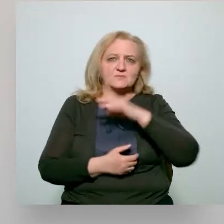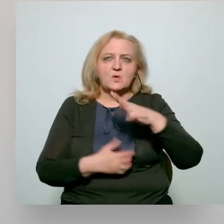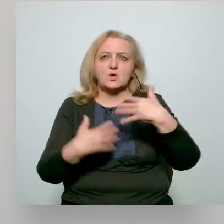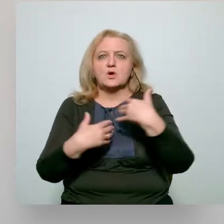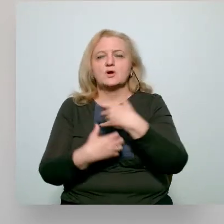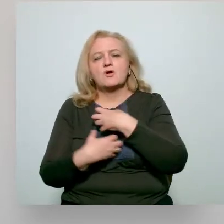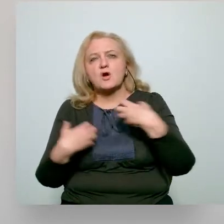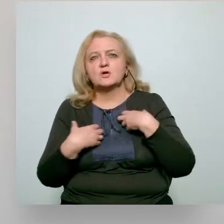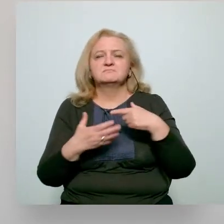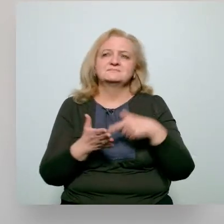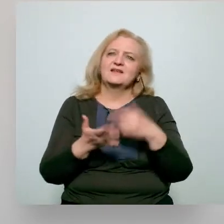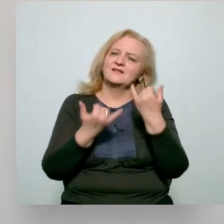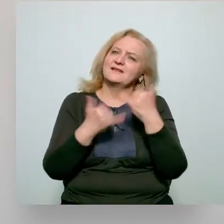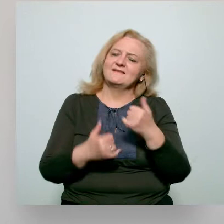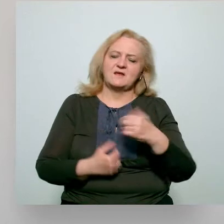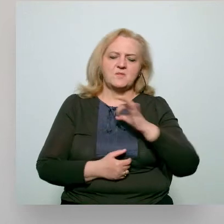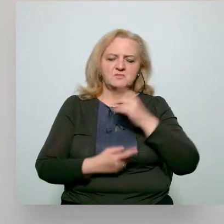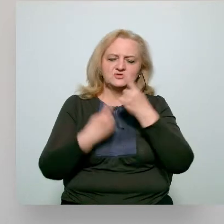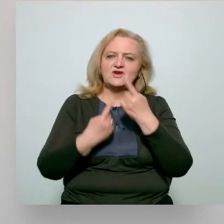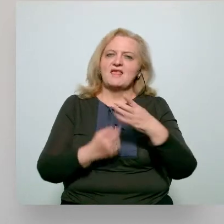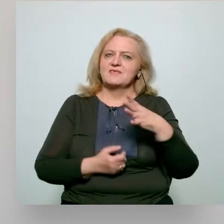na poziomie dyskursu. Tutaj się myliłem.